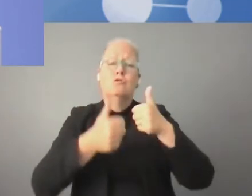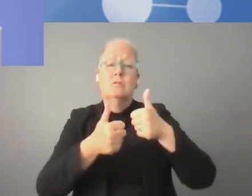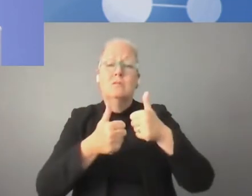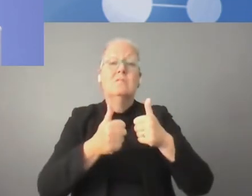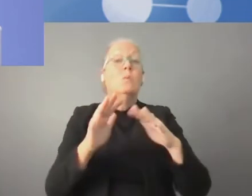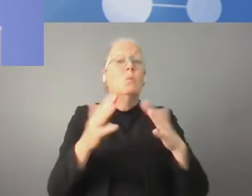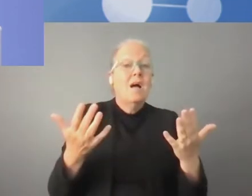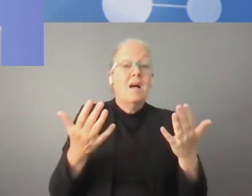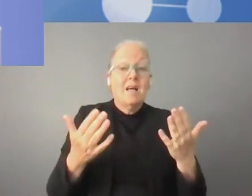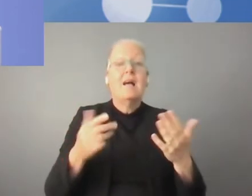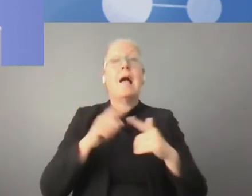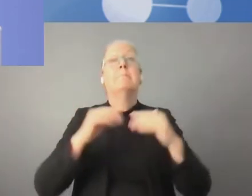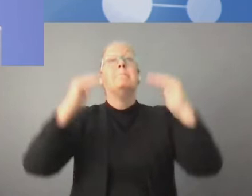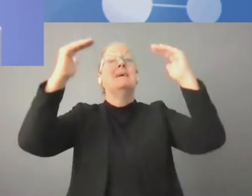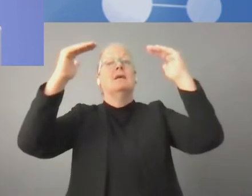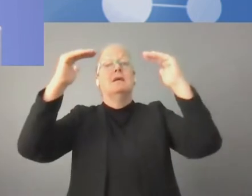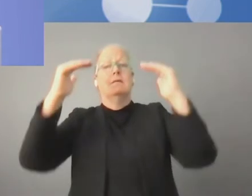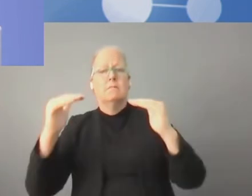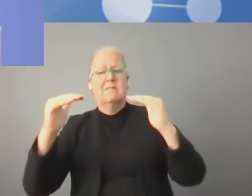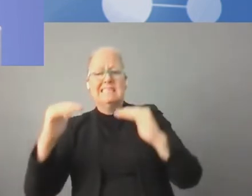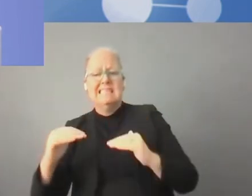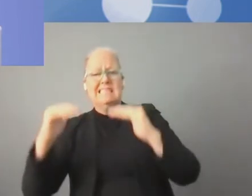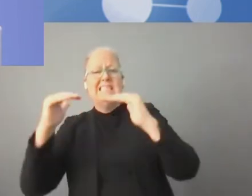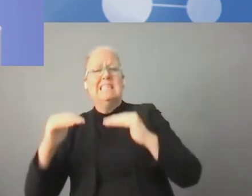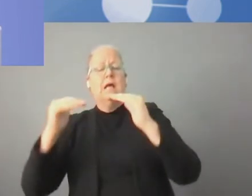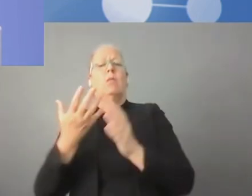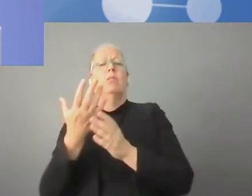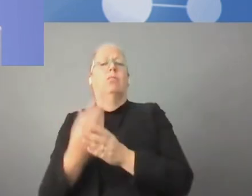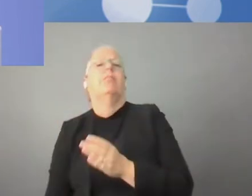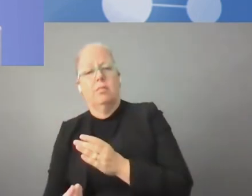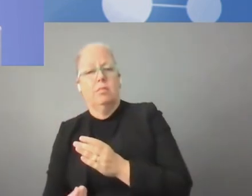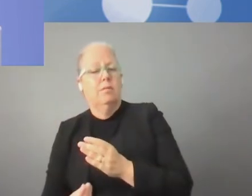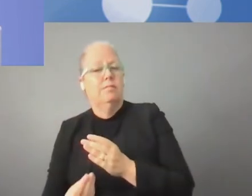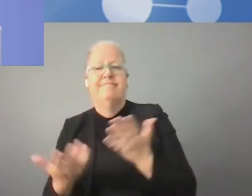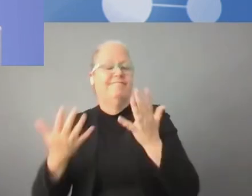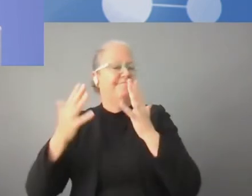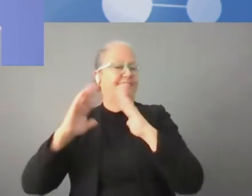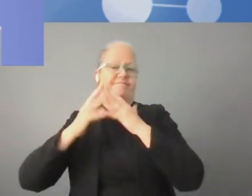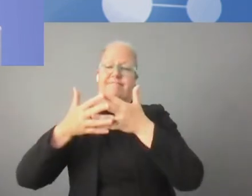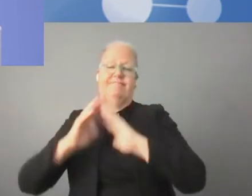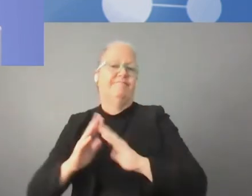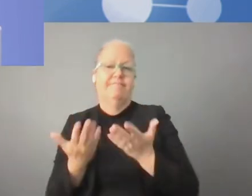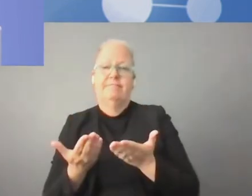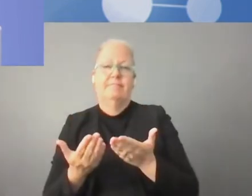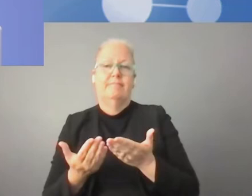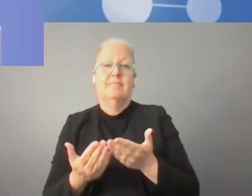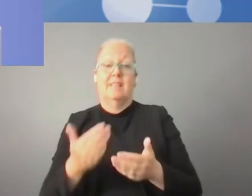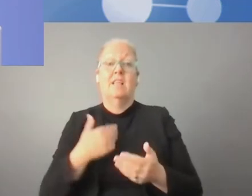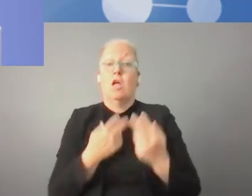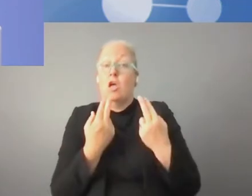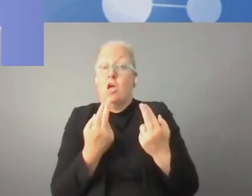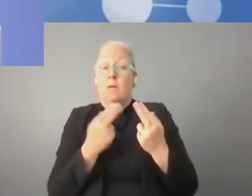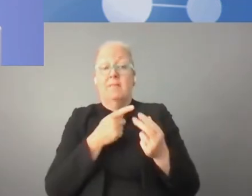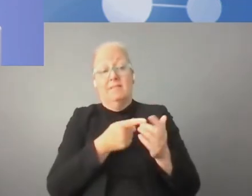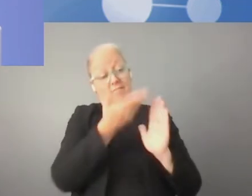让能够公平的、有竞争力的，而且这个竞争力并不是有机性的，并没有受到影